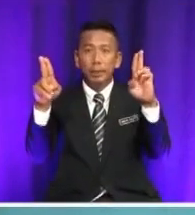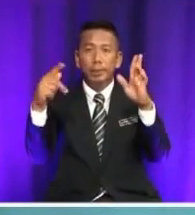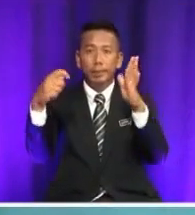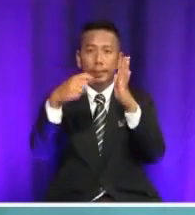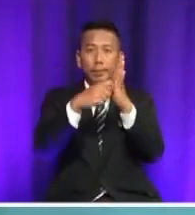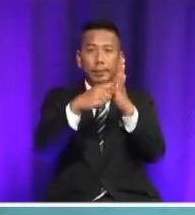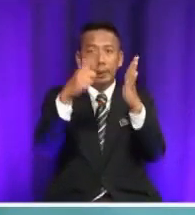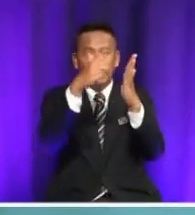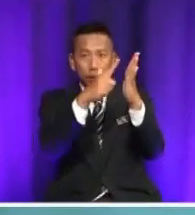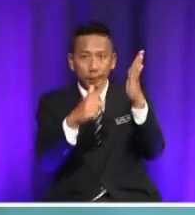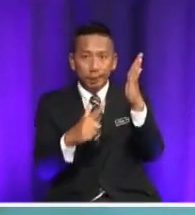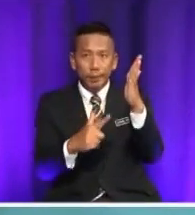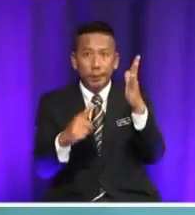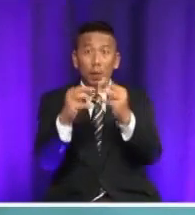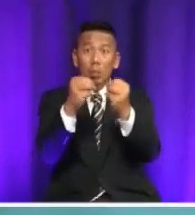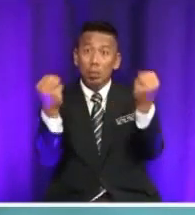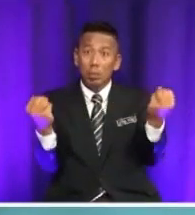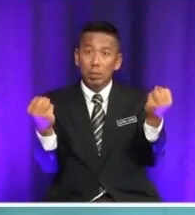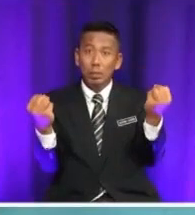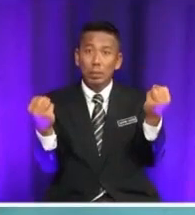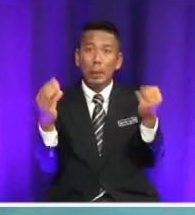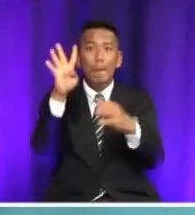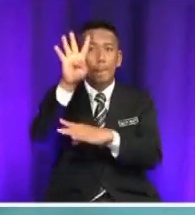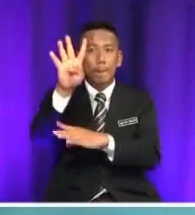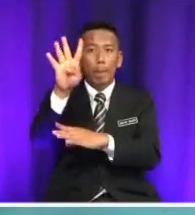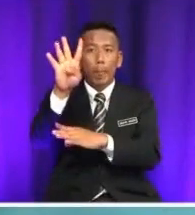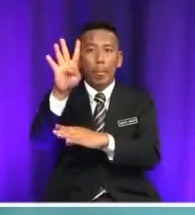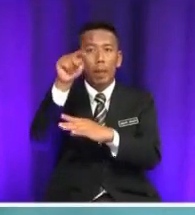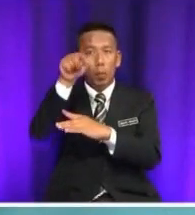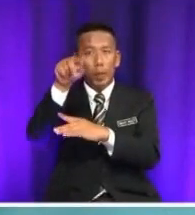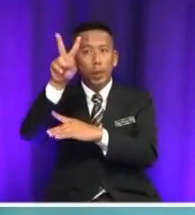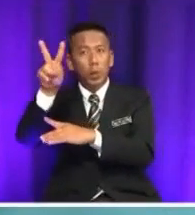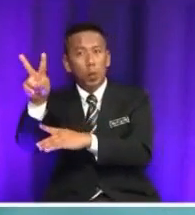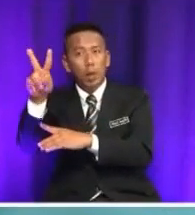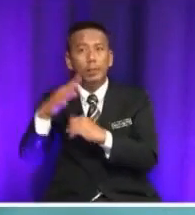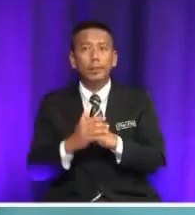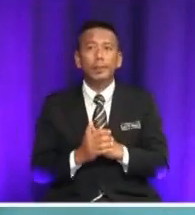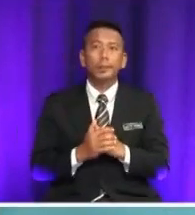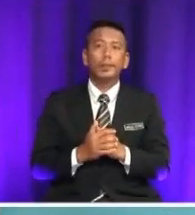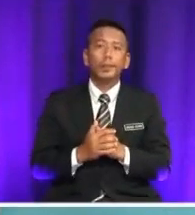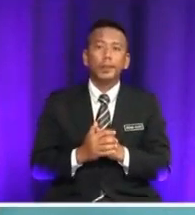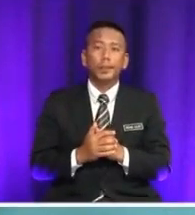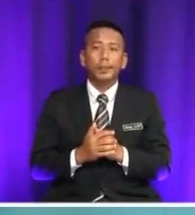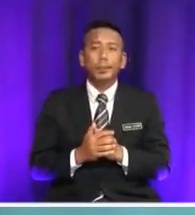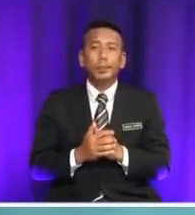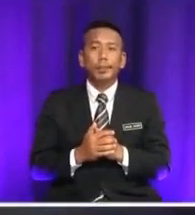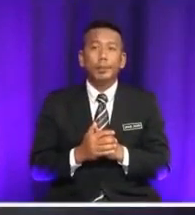yang ke modul 4 poin 2